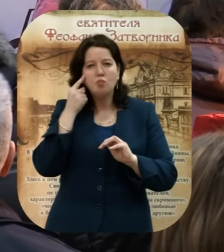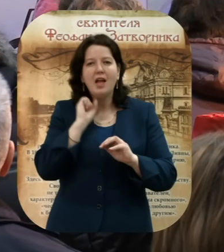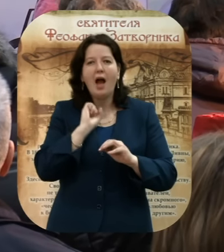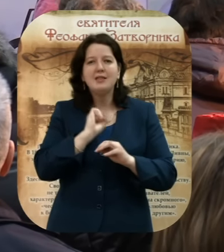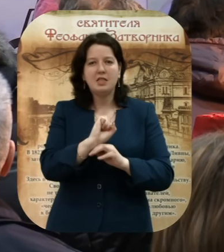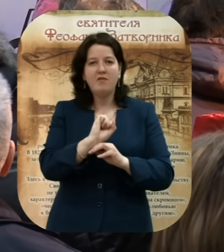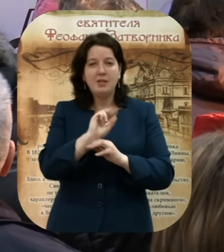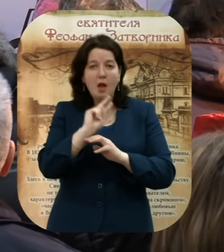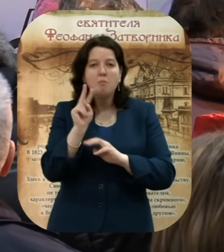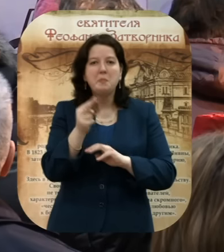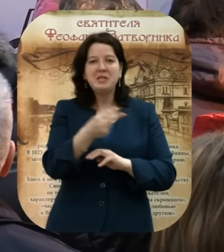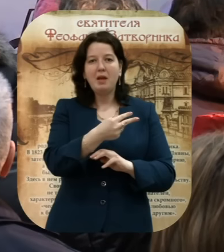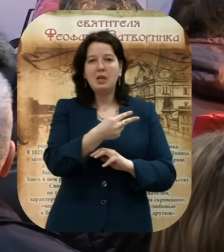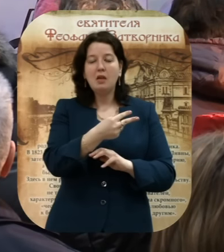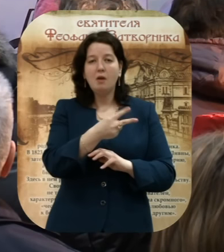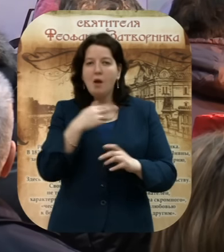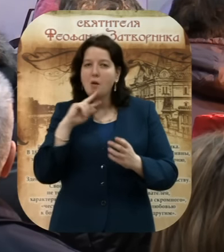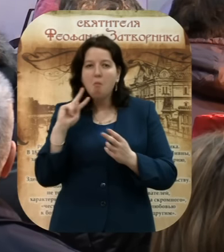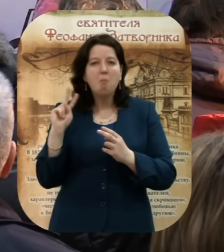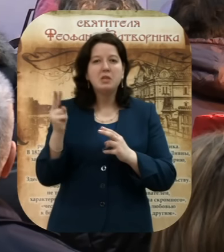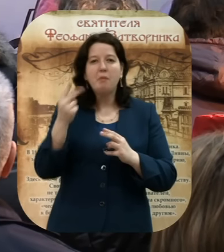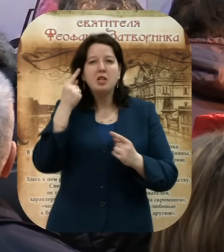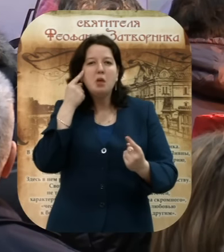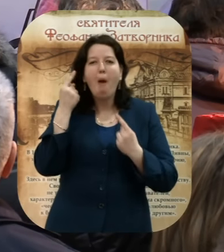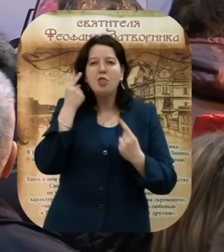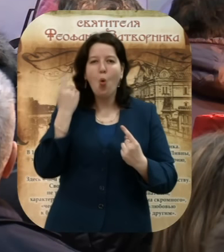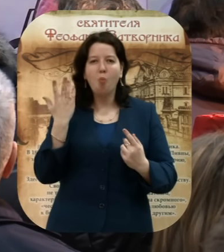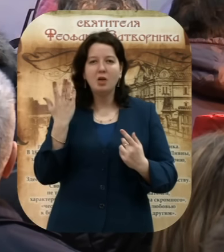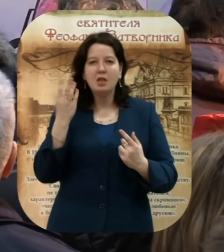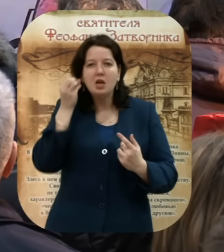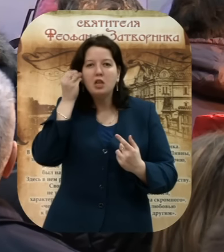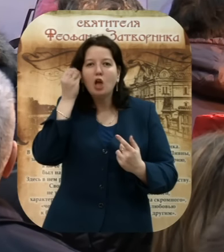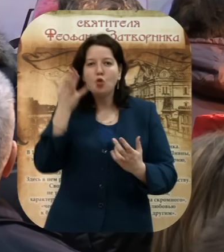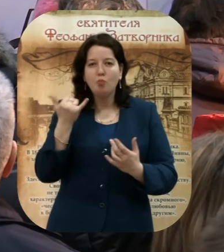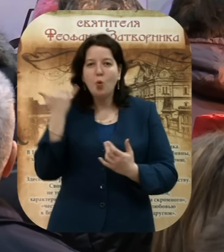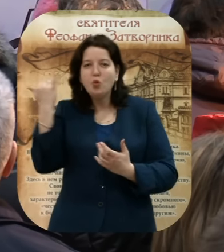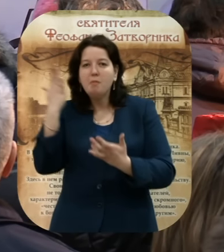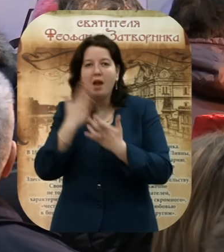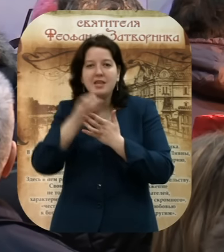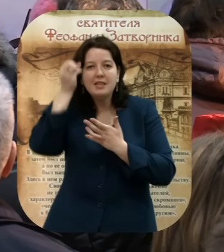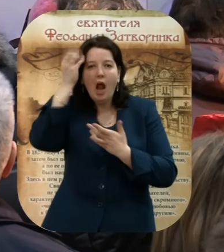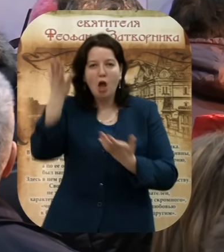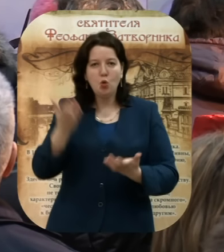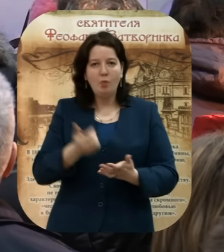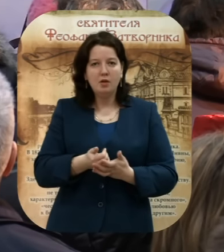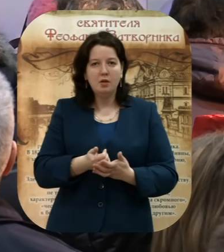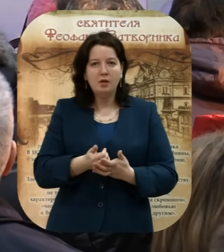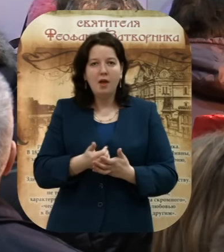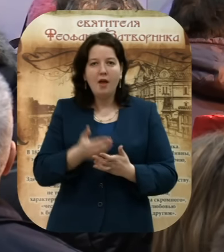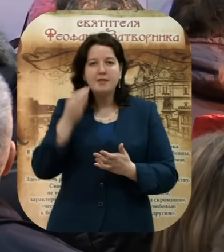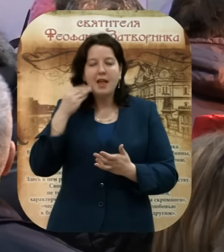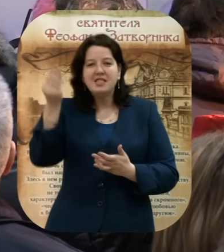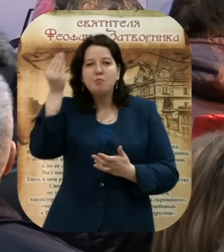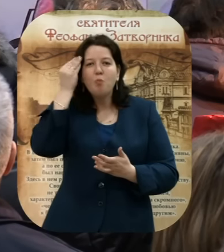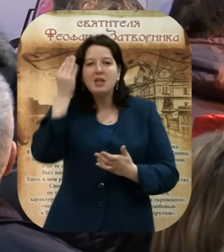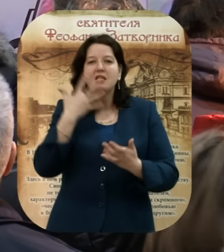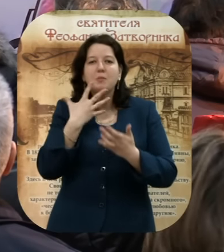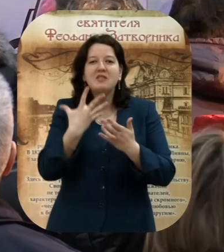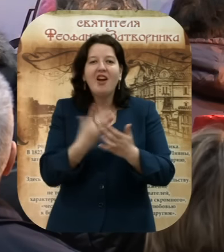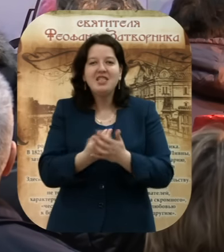остановись, посмотри, посмотри, подумай разумно, у тебя же есть разум, над смыслом